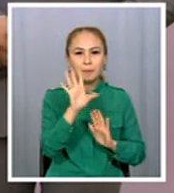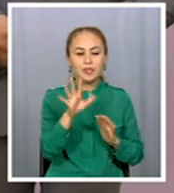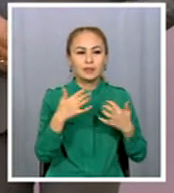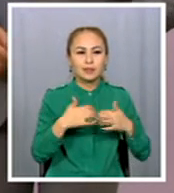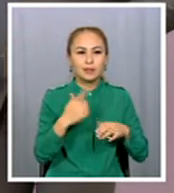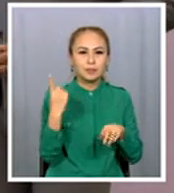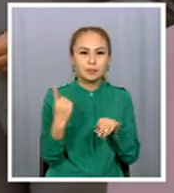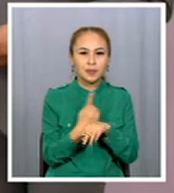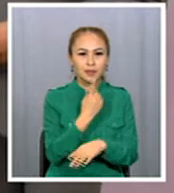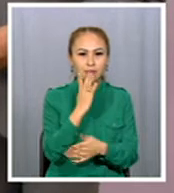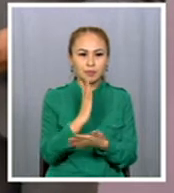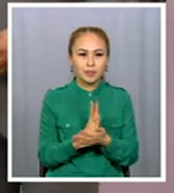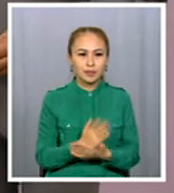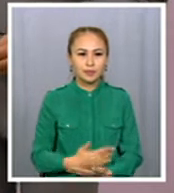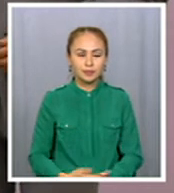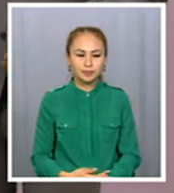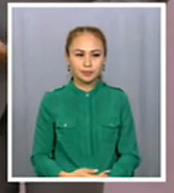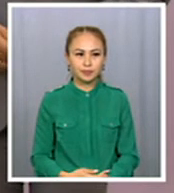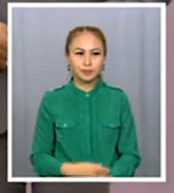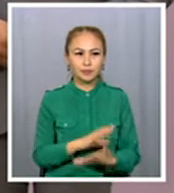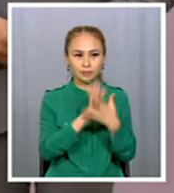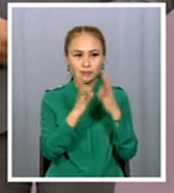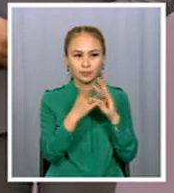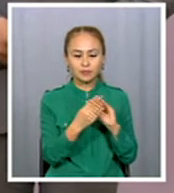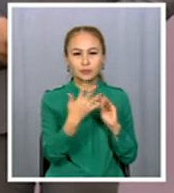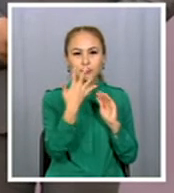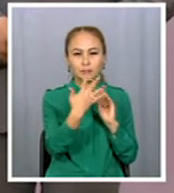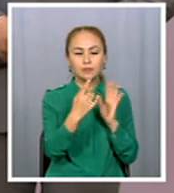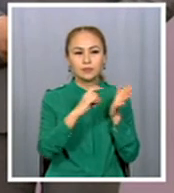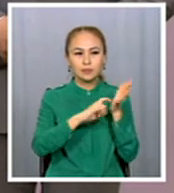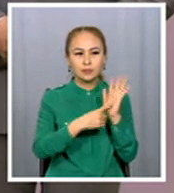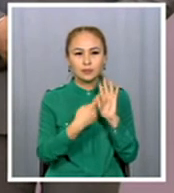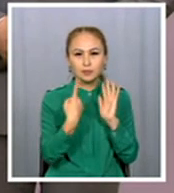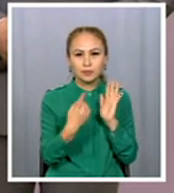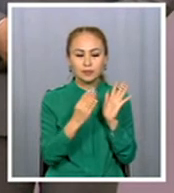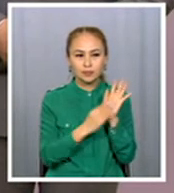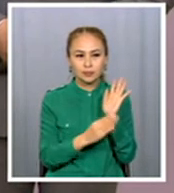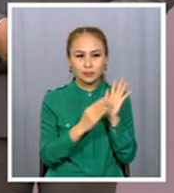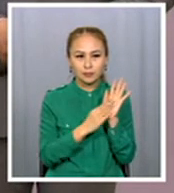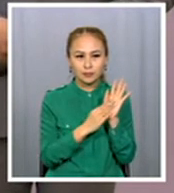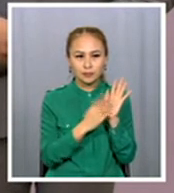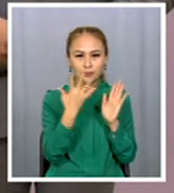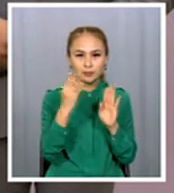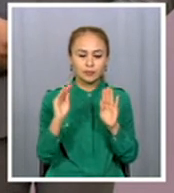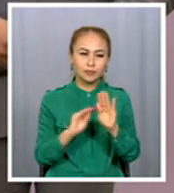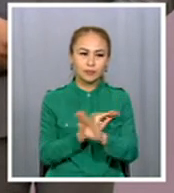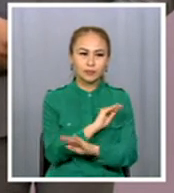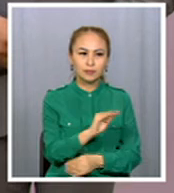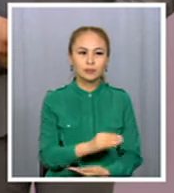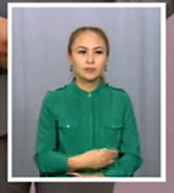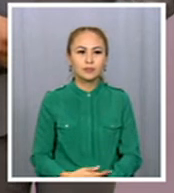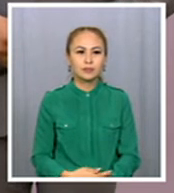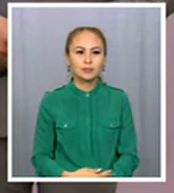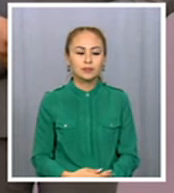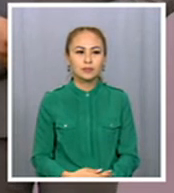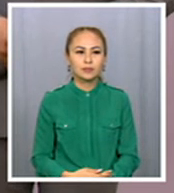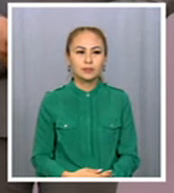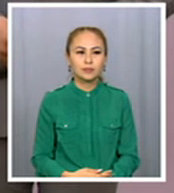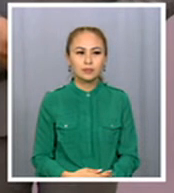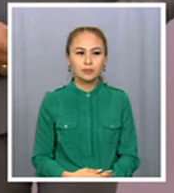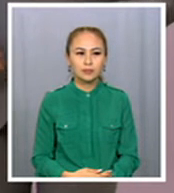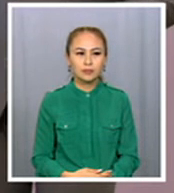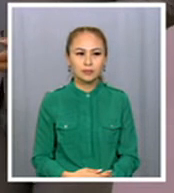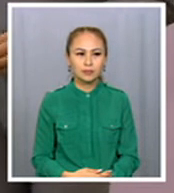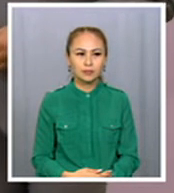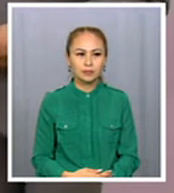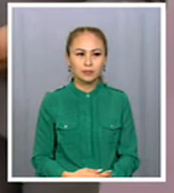рет кездеседі. Демек, бөлінідіге 1-ді жазамыз. Содан соң 1-ді 5-ке көбейтеміз. Көбейтіндінің мәні